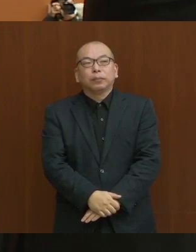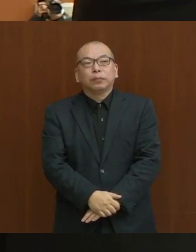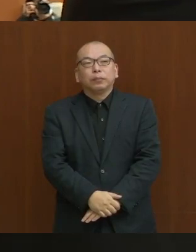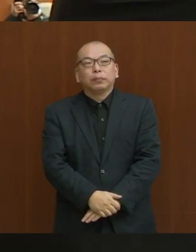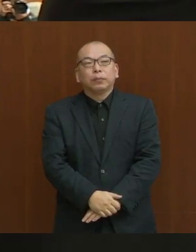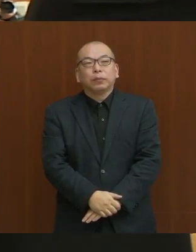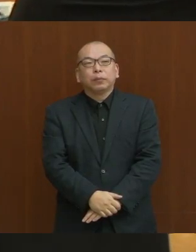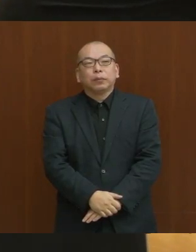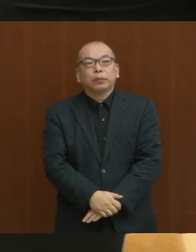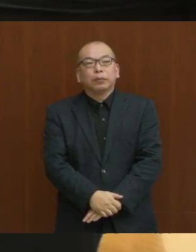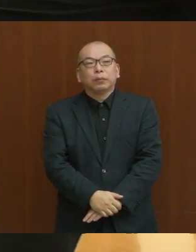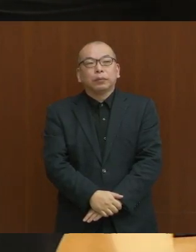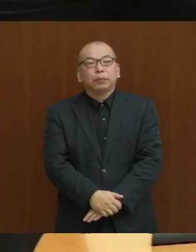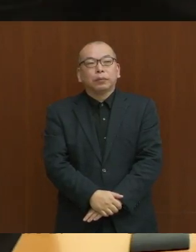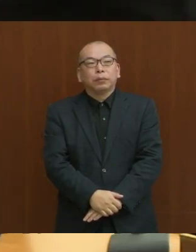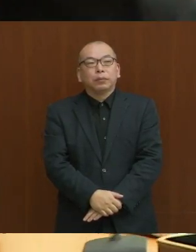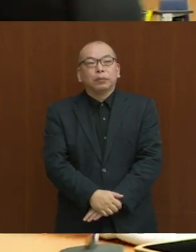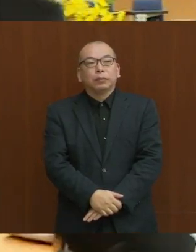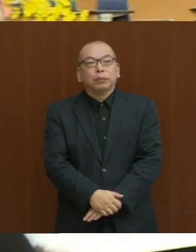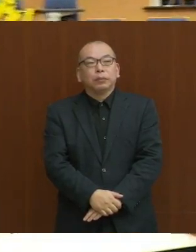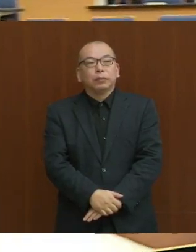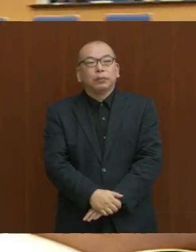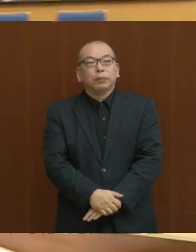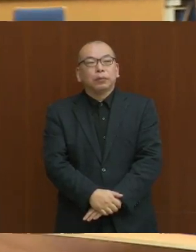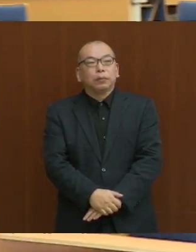直。おめでとうございます。